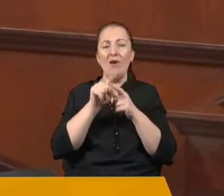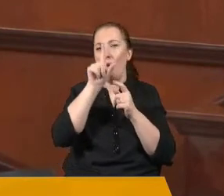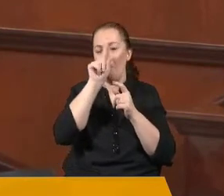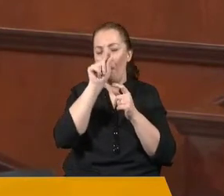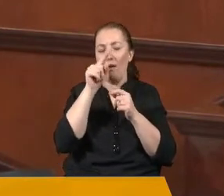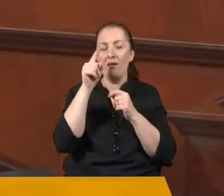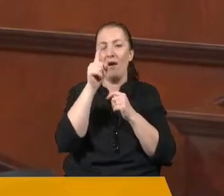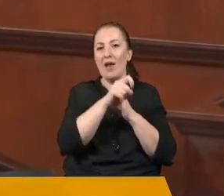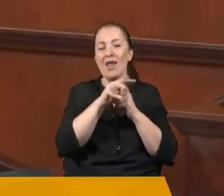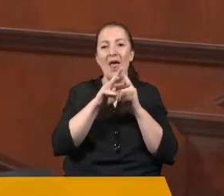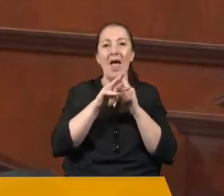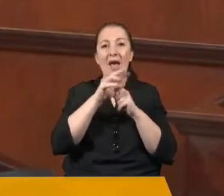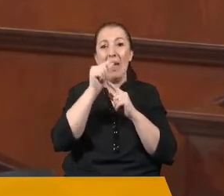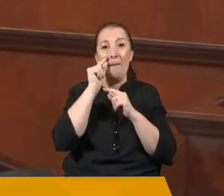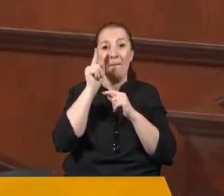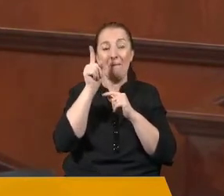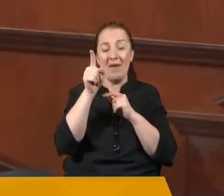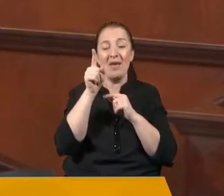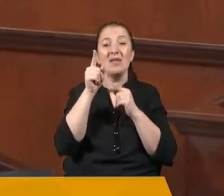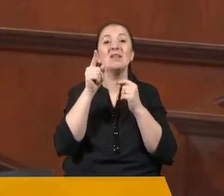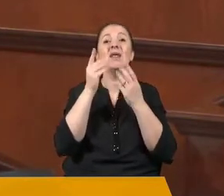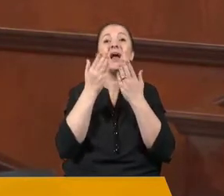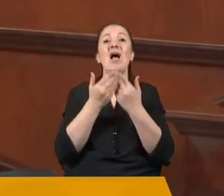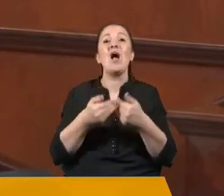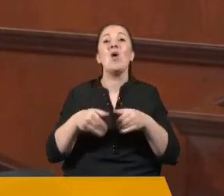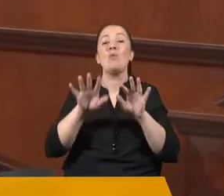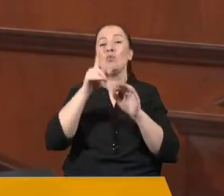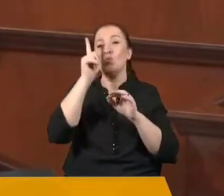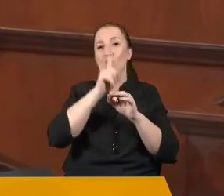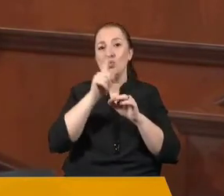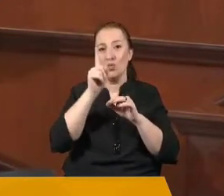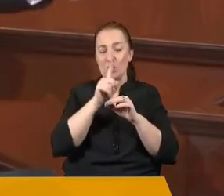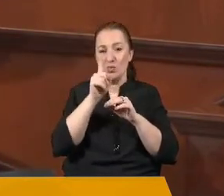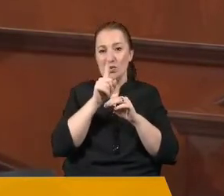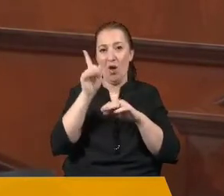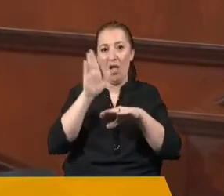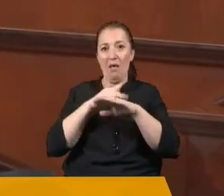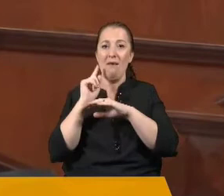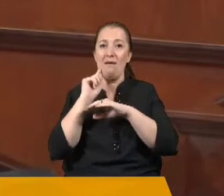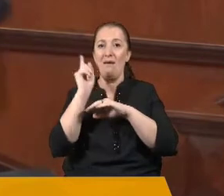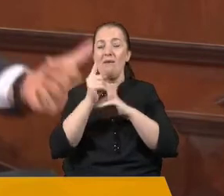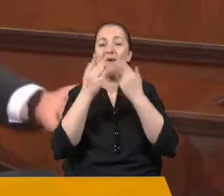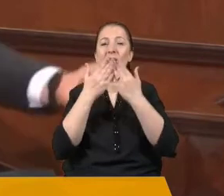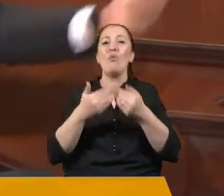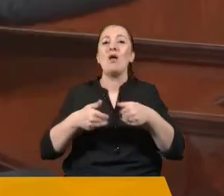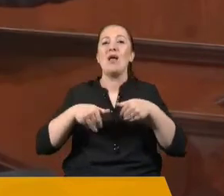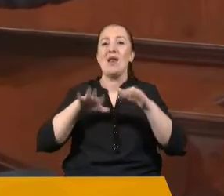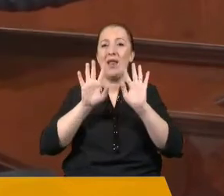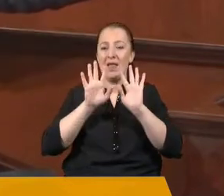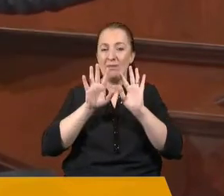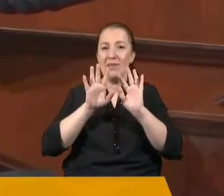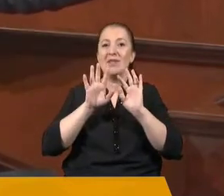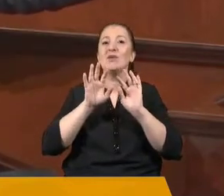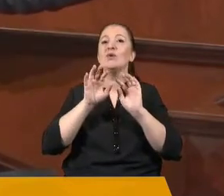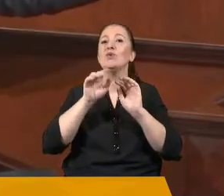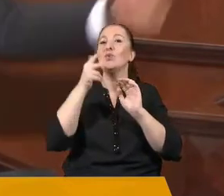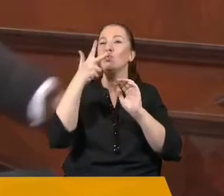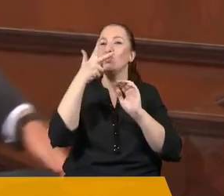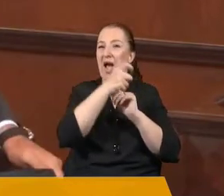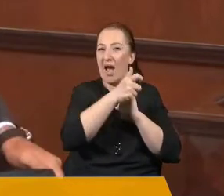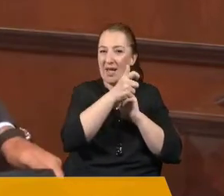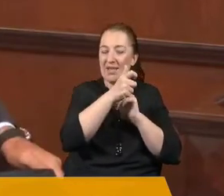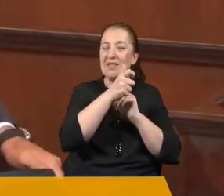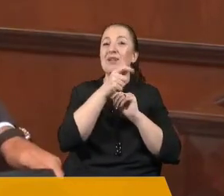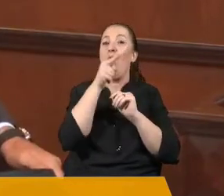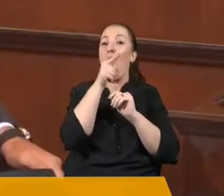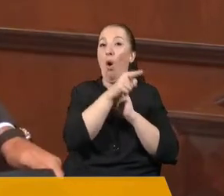Bey'in vetosu marifetiyle pahalı verilen suyu mahsup edip çiftçiye, hayvancıya geri ödeyecek miyiz, ödemeyecek